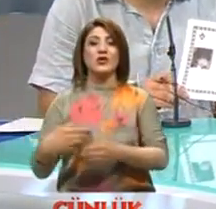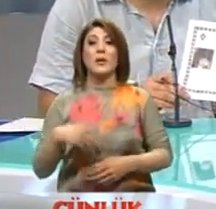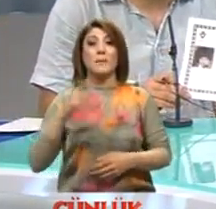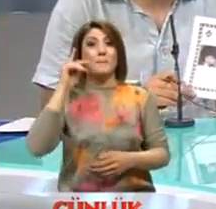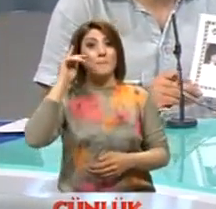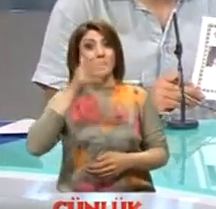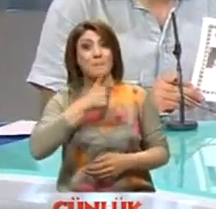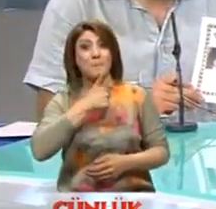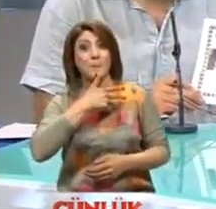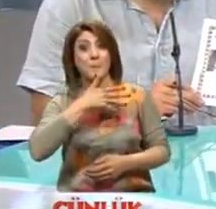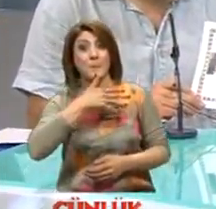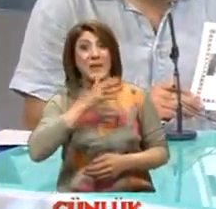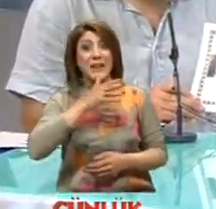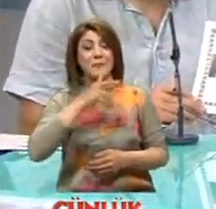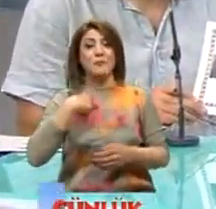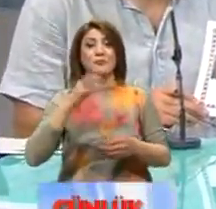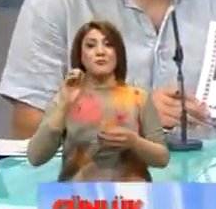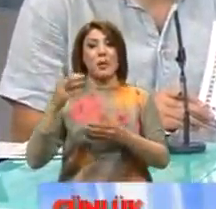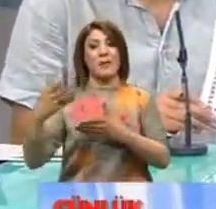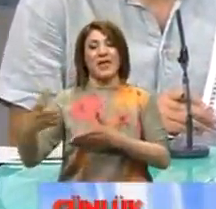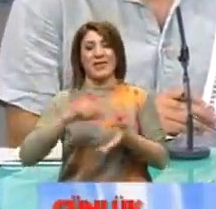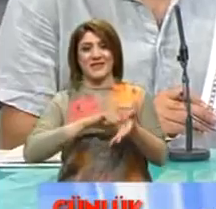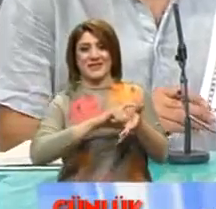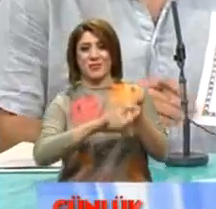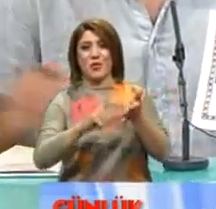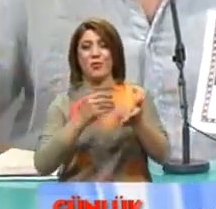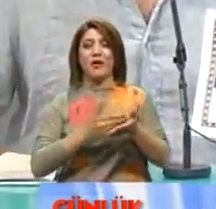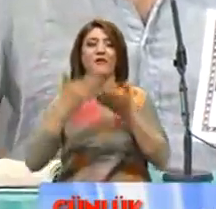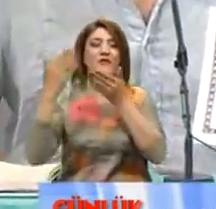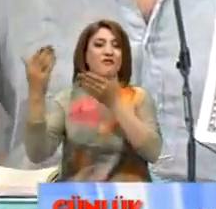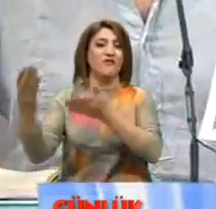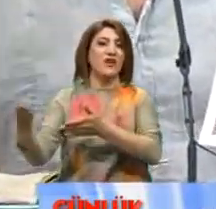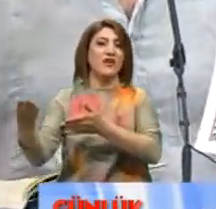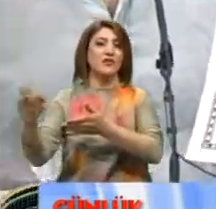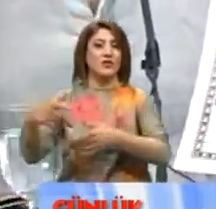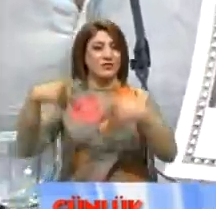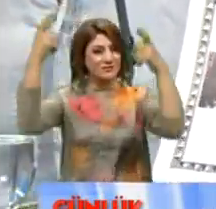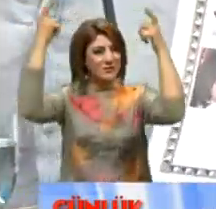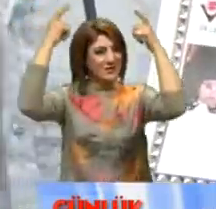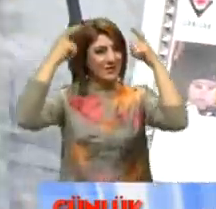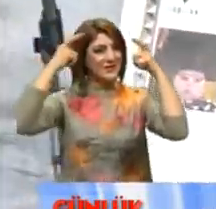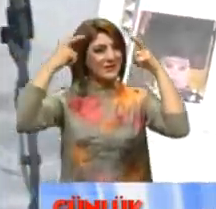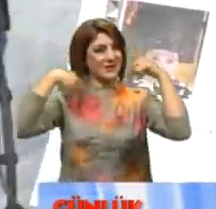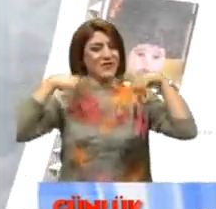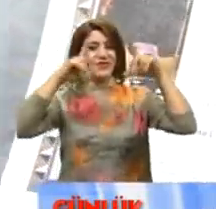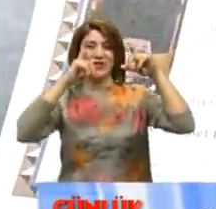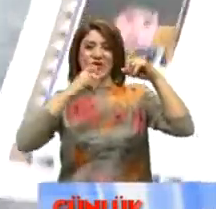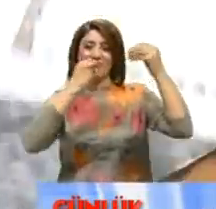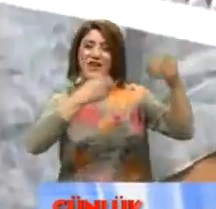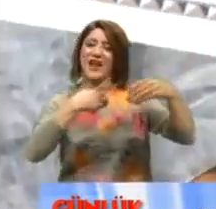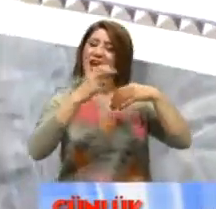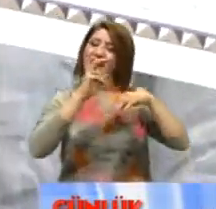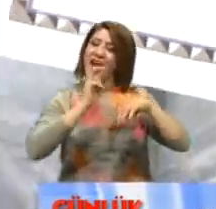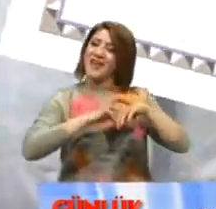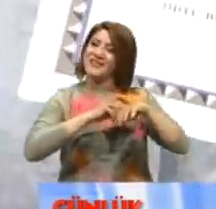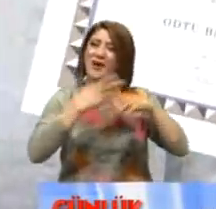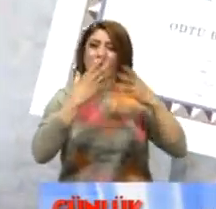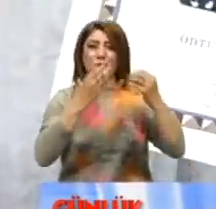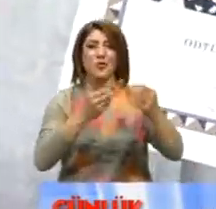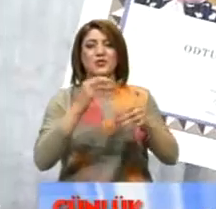bebeği diploması. Bilim bebeği diploması. Tamam. Çok güzel. Ve işte keple fotoğrafını çekiyoruz ki daha sonra hatırası olsun ki